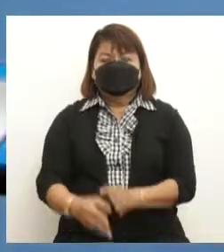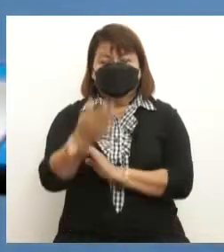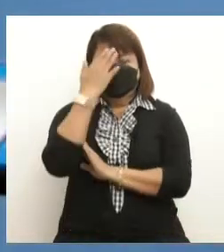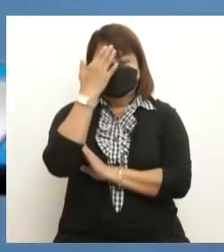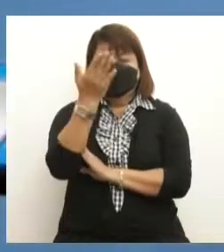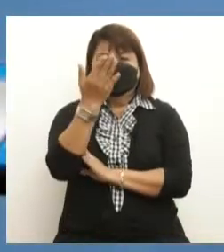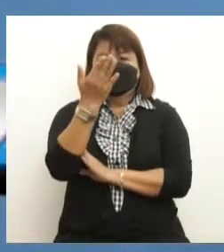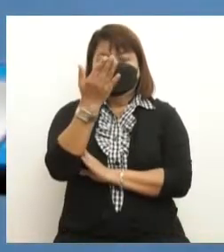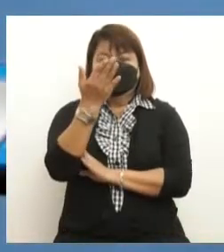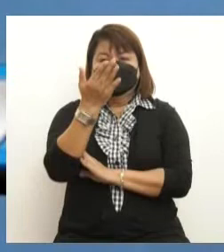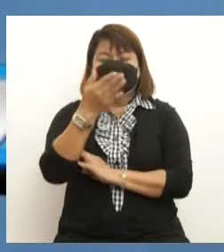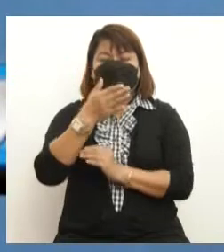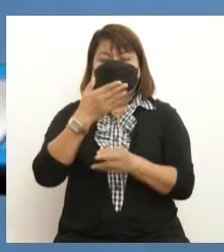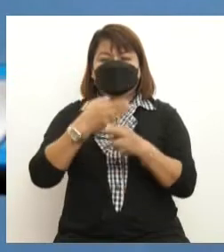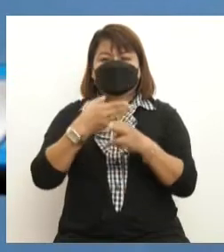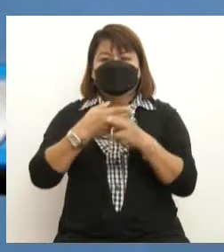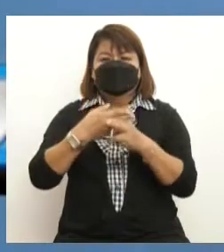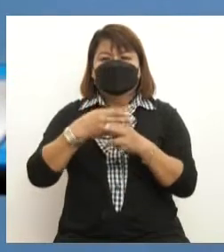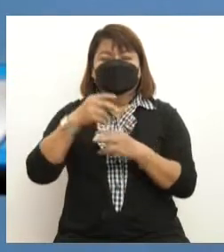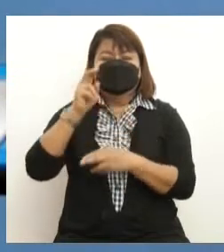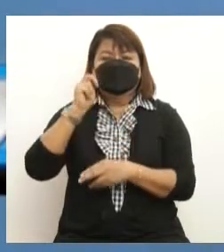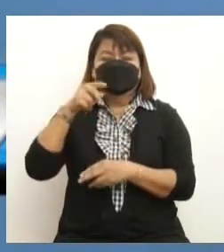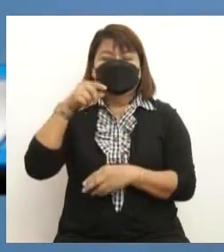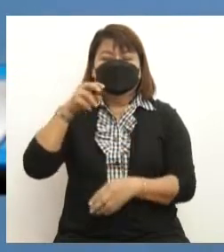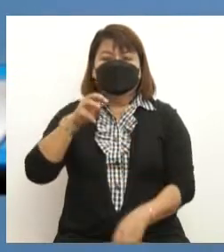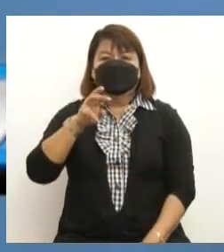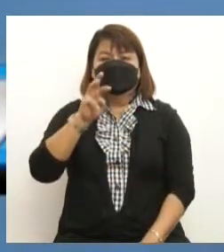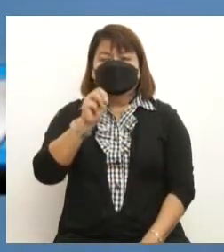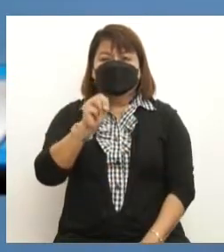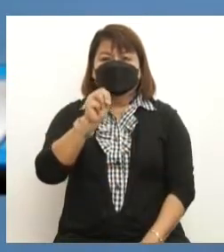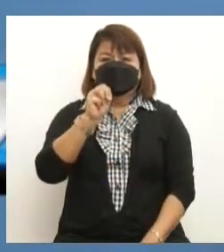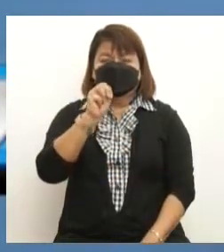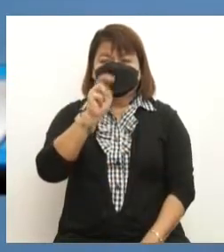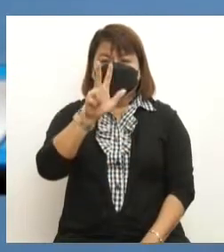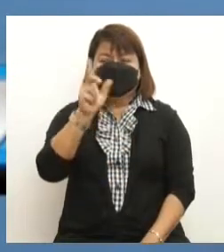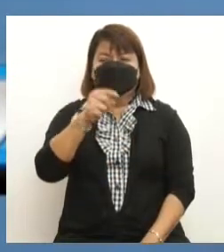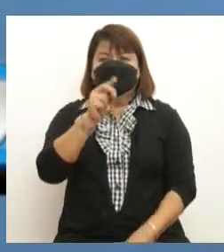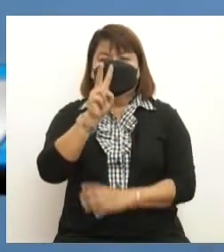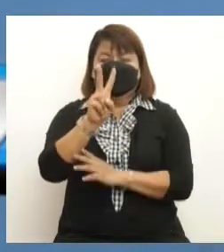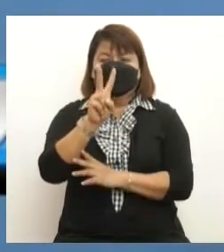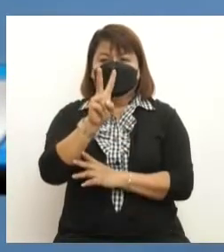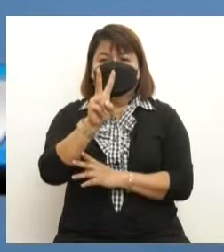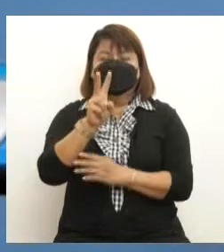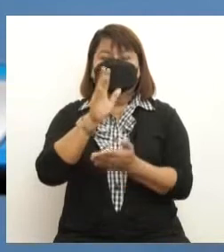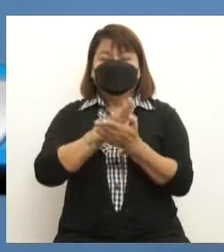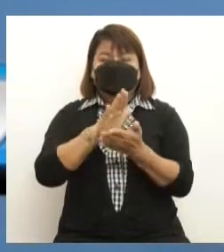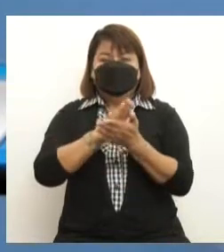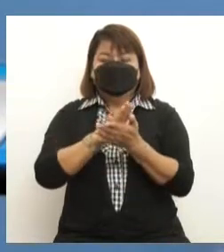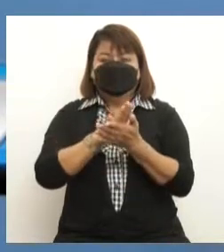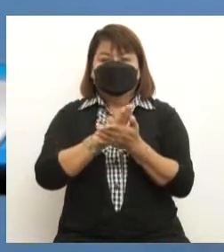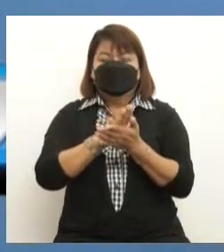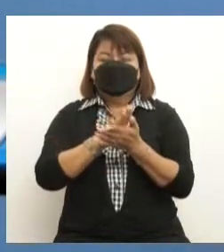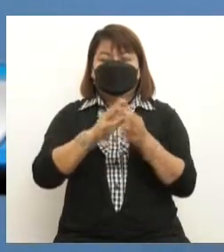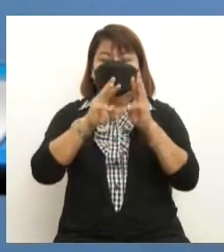ค่ะดิฉันเด็กหญิงณัฐธิมาหนูริ่งนักเรียนชั้นมัธยมศึกษาปีที่3ทับ2โรงเรียนทีปังกรวิทยาพั